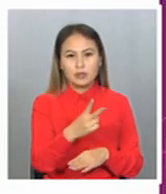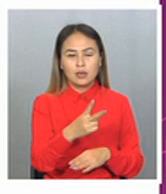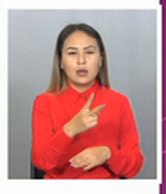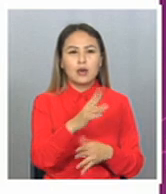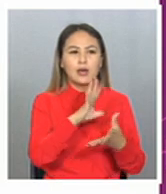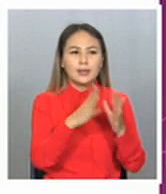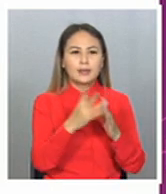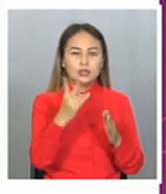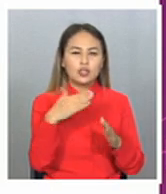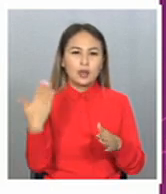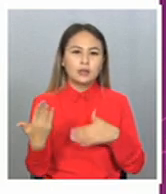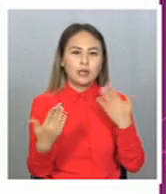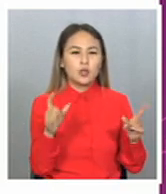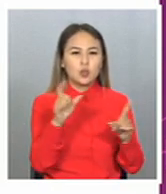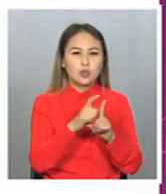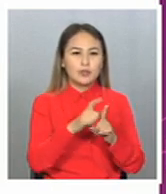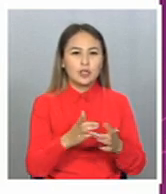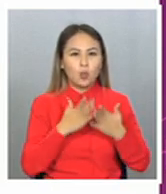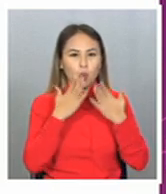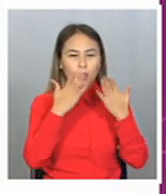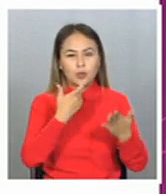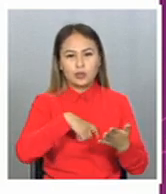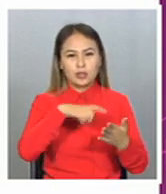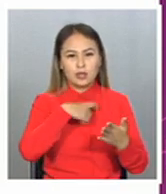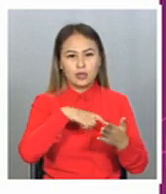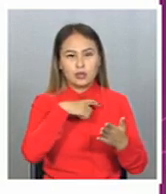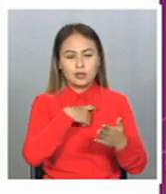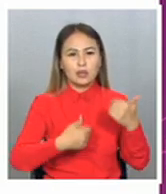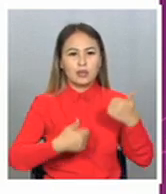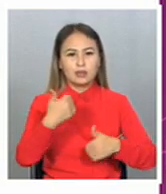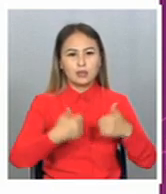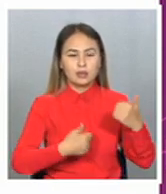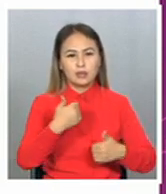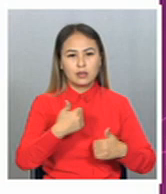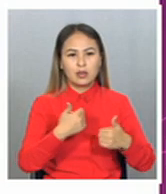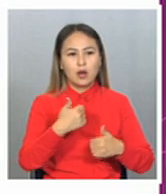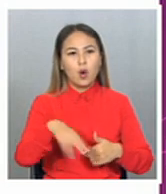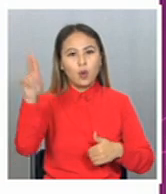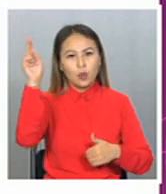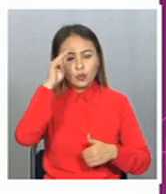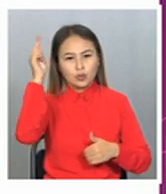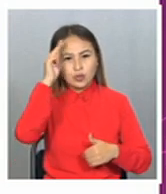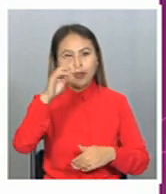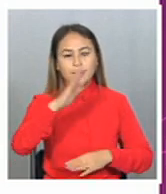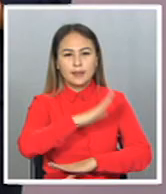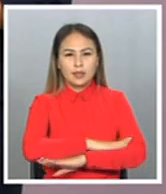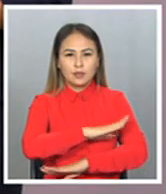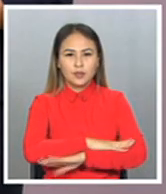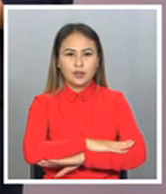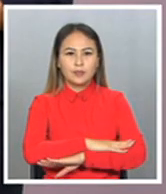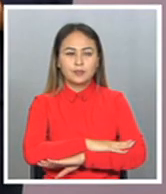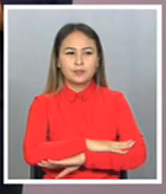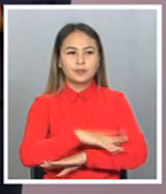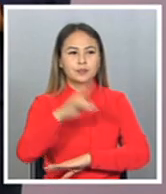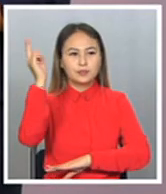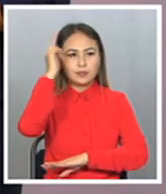екі жағындағы сөйлемдерді оқып, өзара салыстырыңдар. Оқушылар тәртіпті.